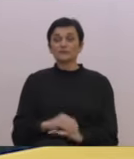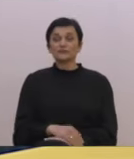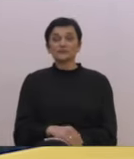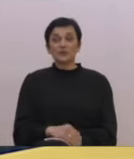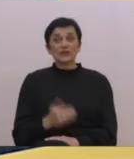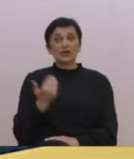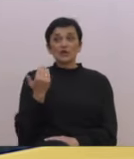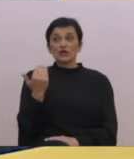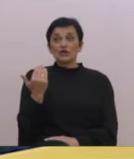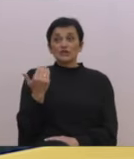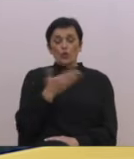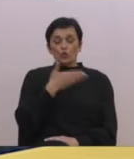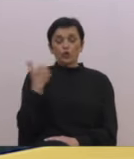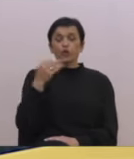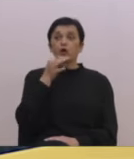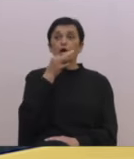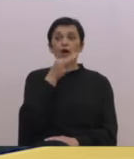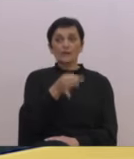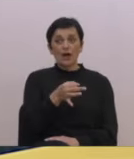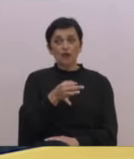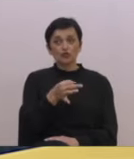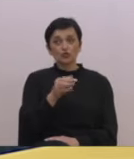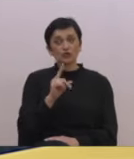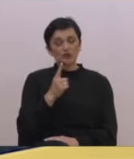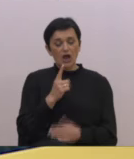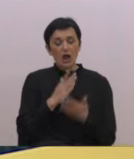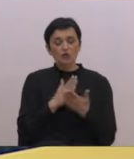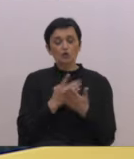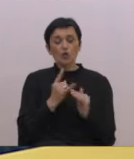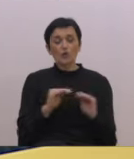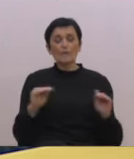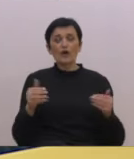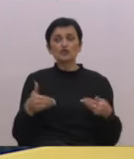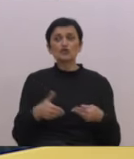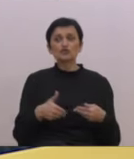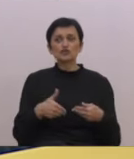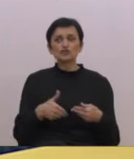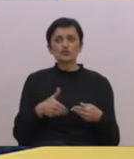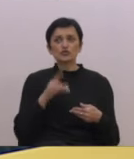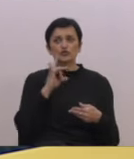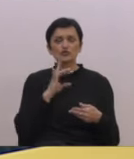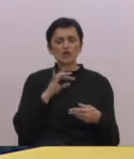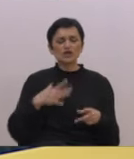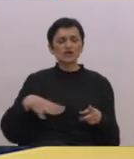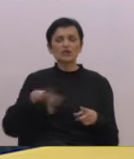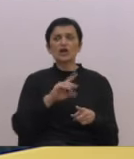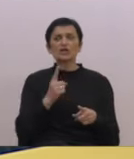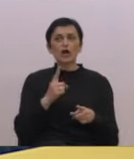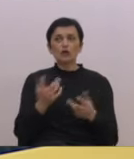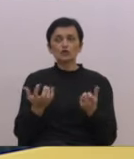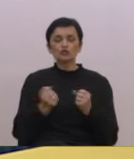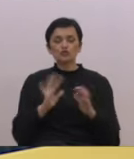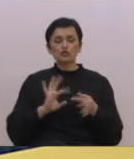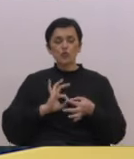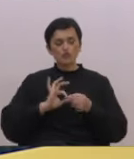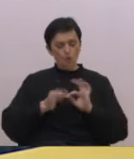თქვენ არ გაქვთ პასუხი იმაზე, რატომ არის ბავშვების შიმშილი ჯერ კიდევ ამ ქვეყანაში და რატომ არიღებთ